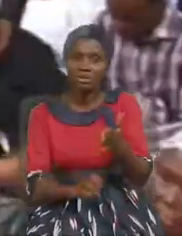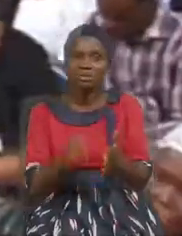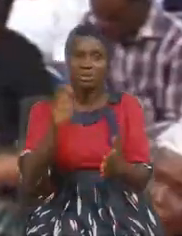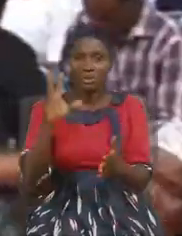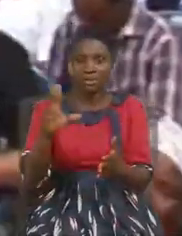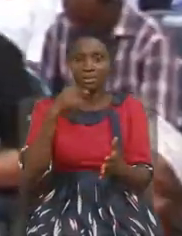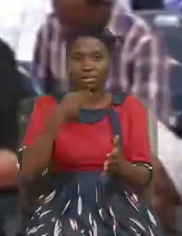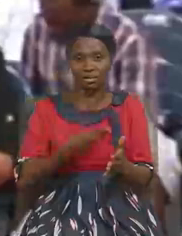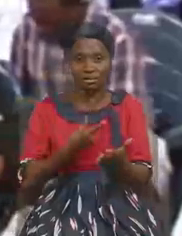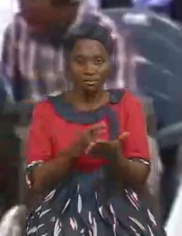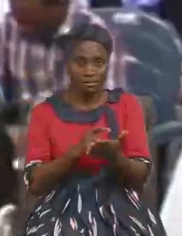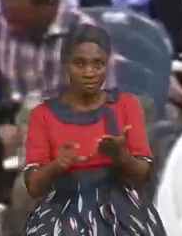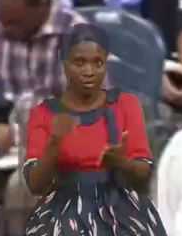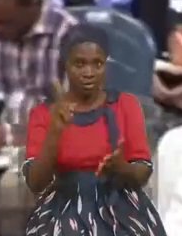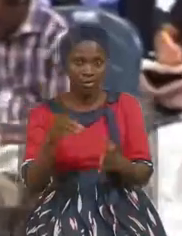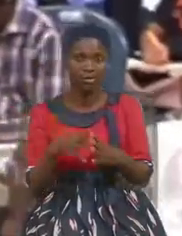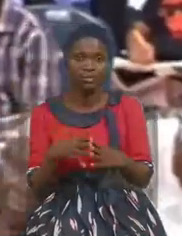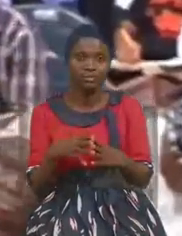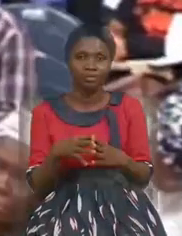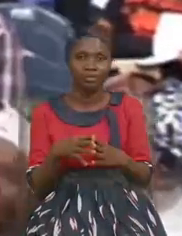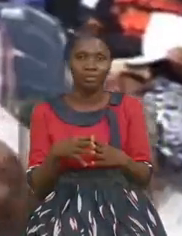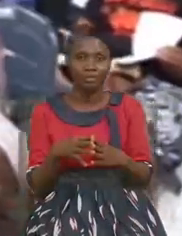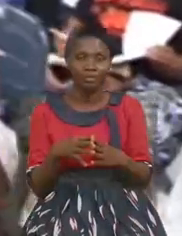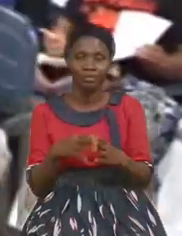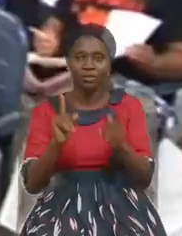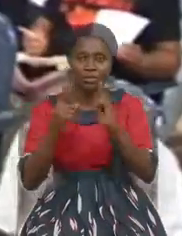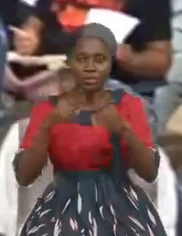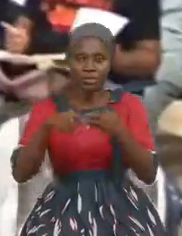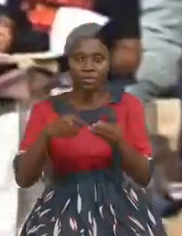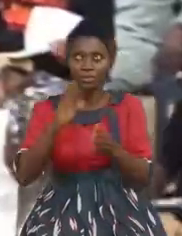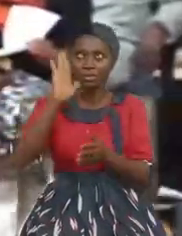1er, il nous parle de sa mort,